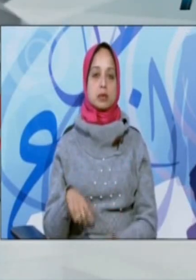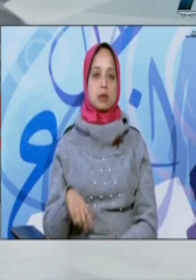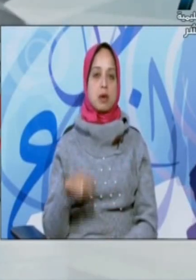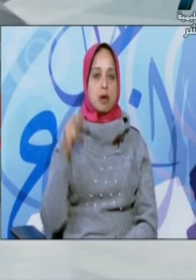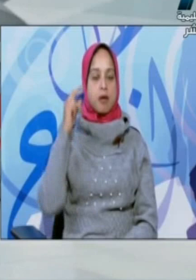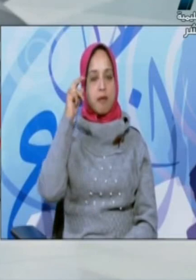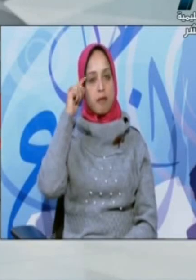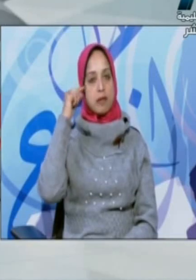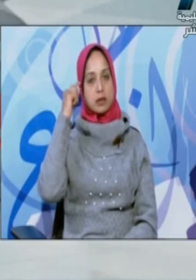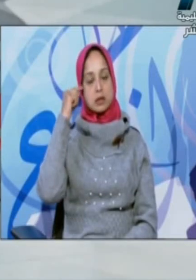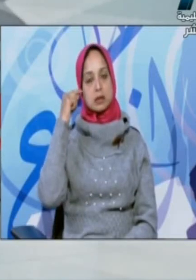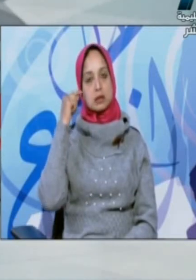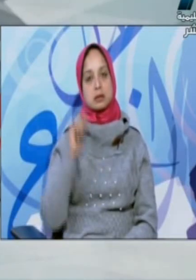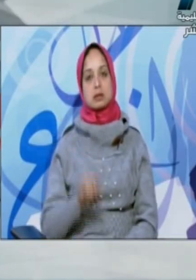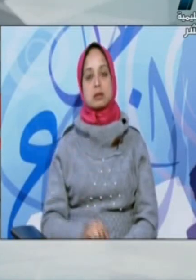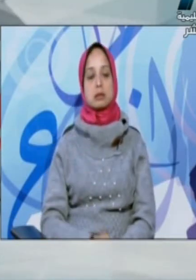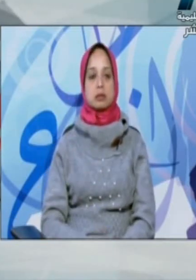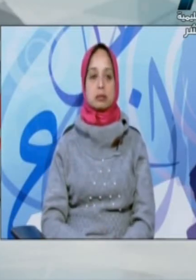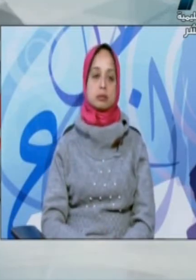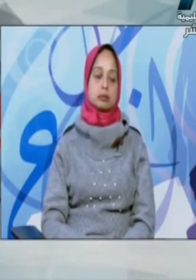فلسطين